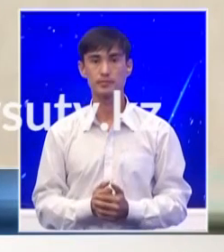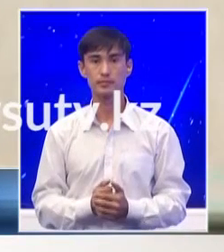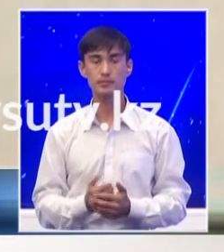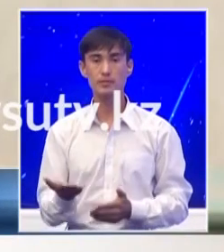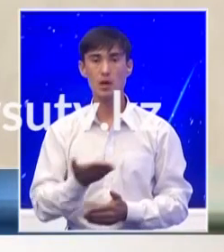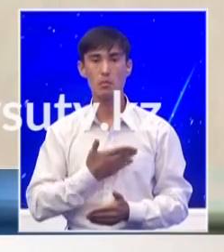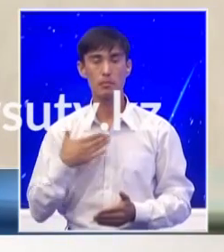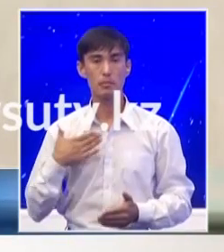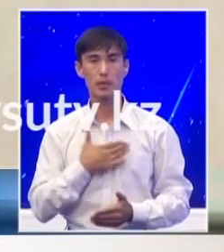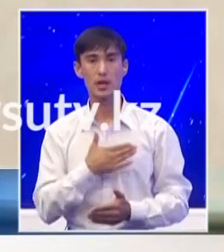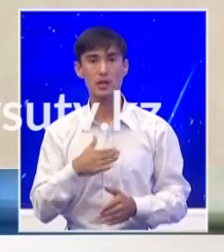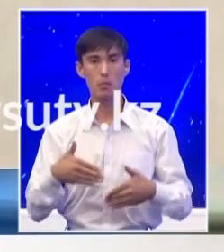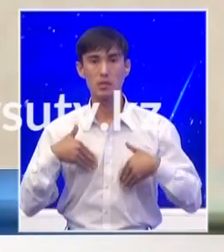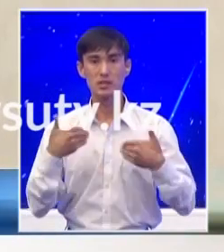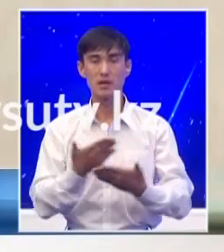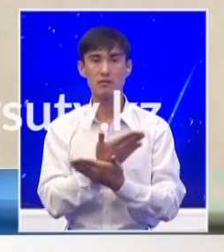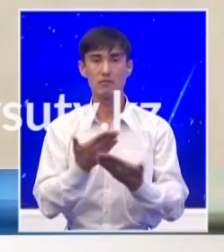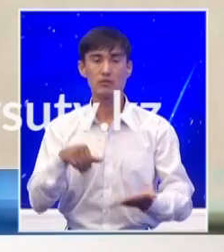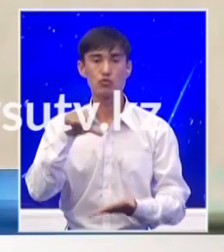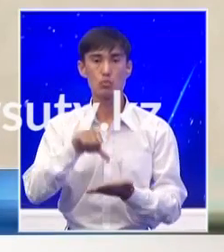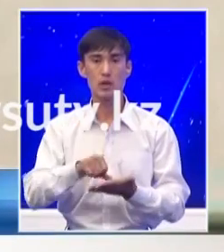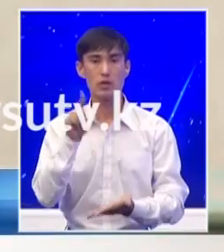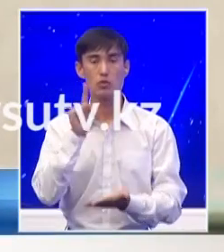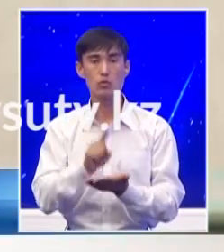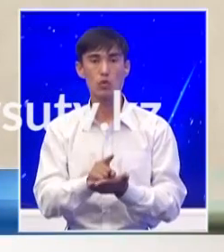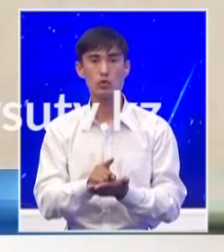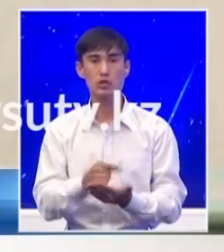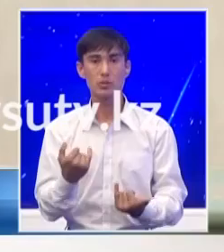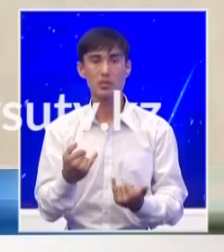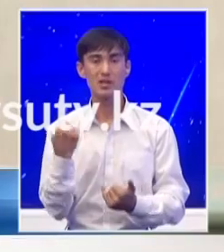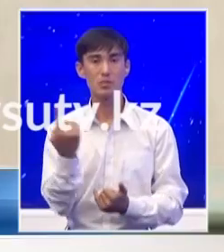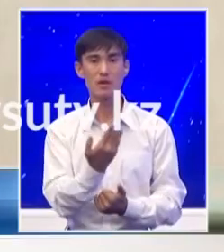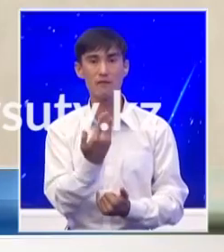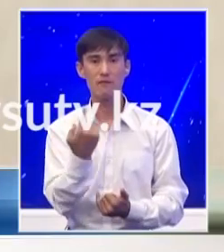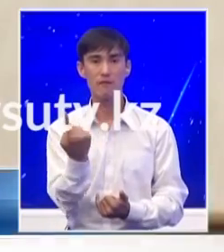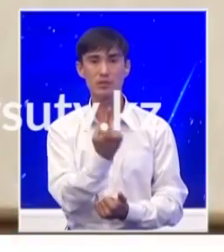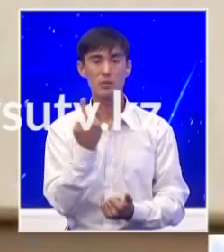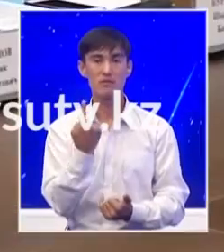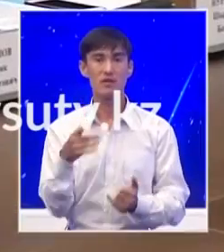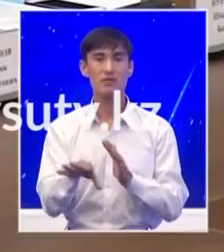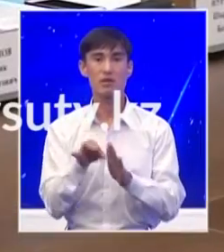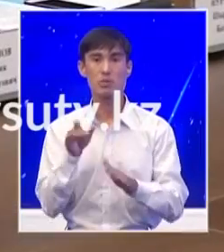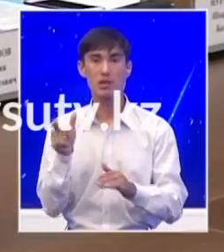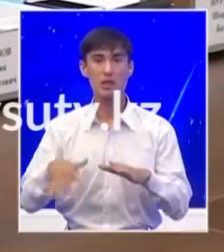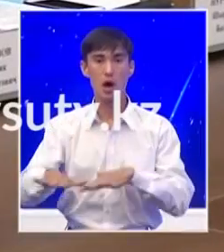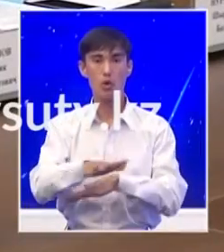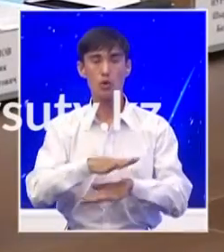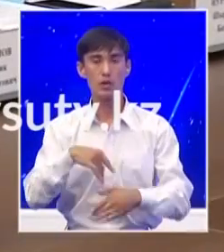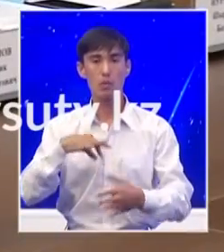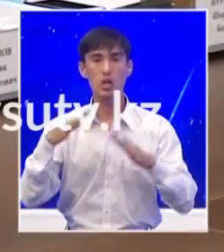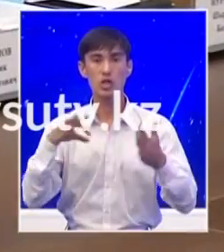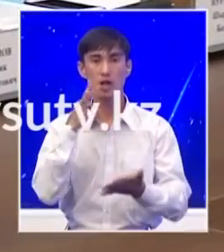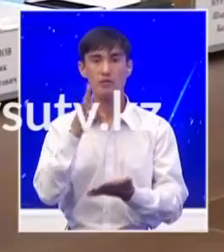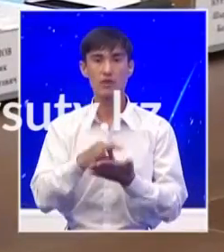Мне искренне приятно поздравить вас с вступлением в должности. Причем именно вас впервые выбрал сам народ. Это большая